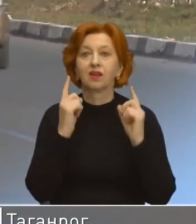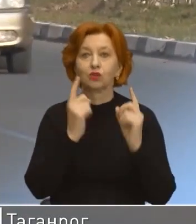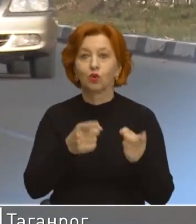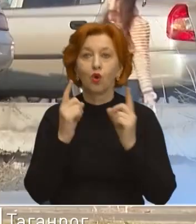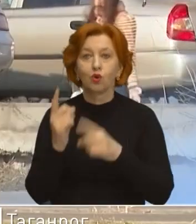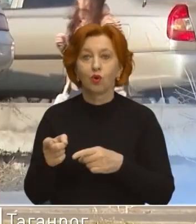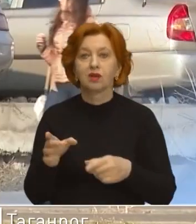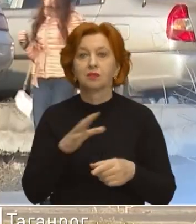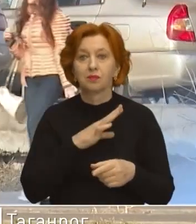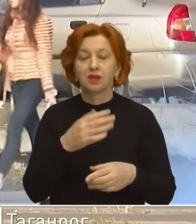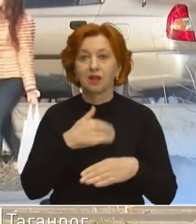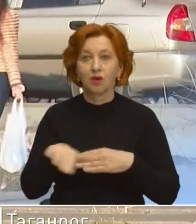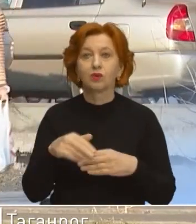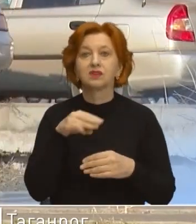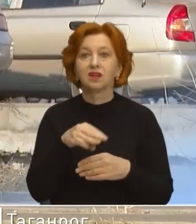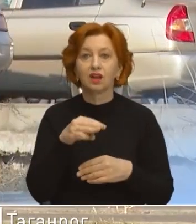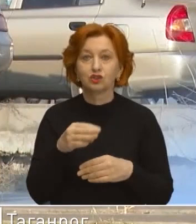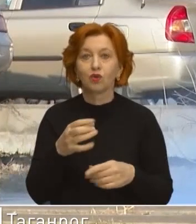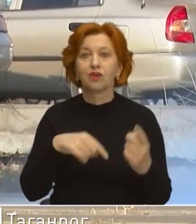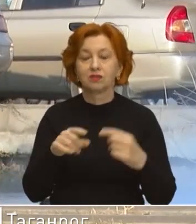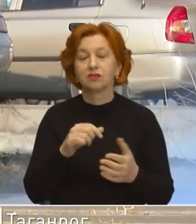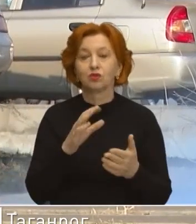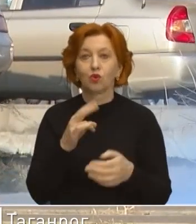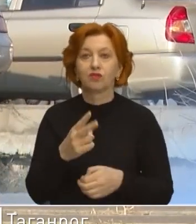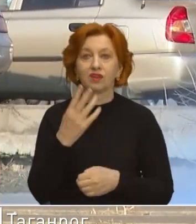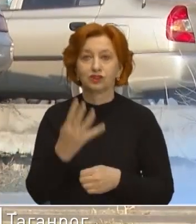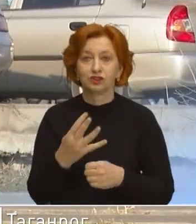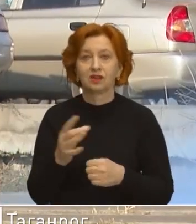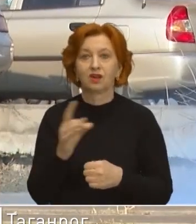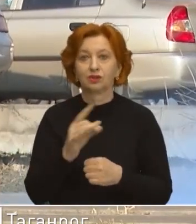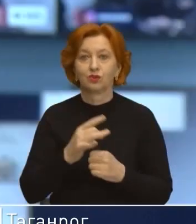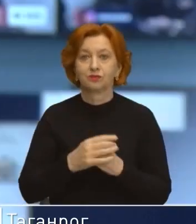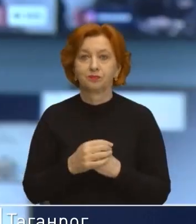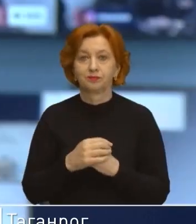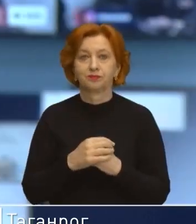Маршала Жукова и по улице Ткачева. Елена Сарксян, Дон-24, Ростов-на-Дону.